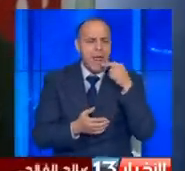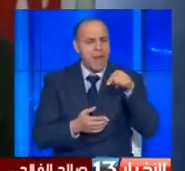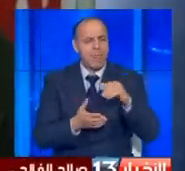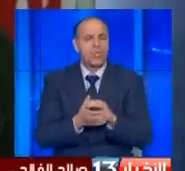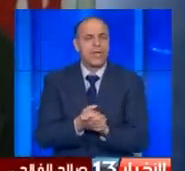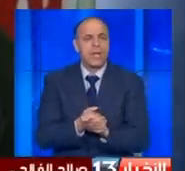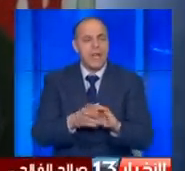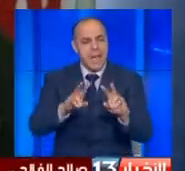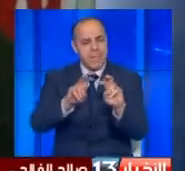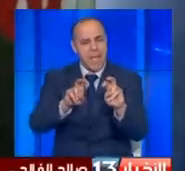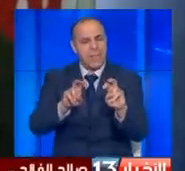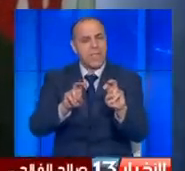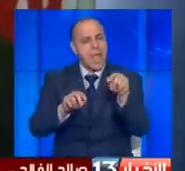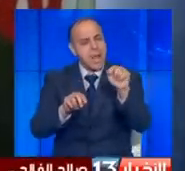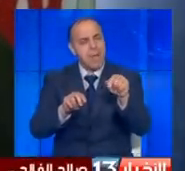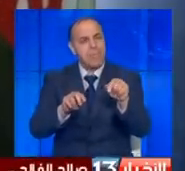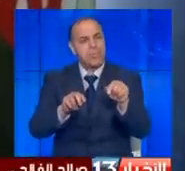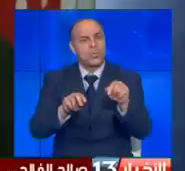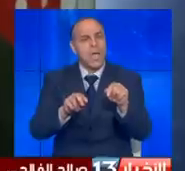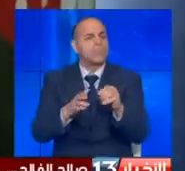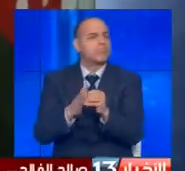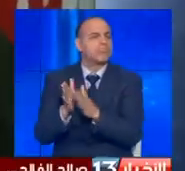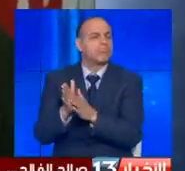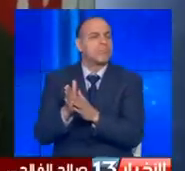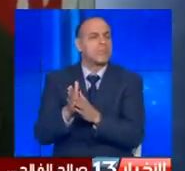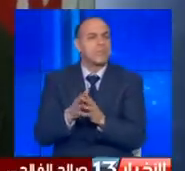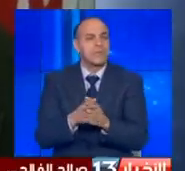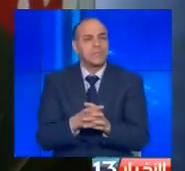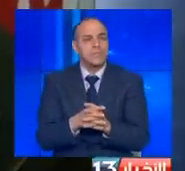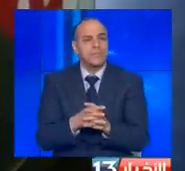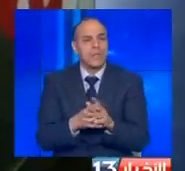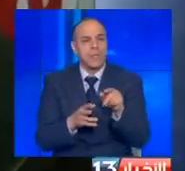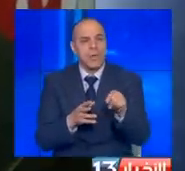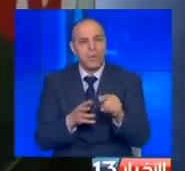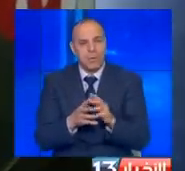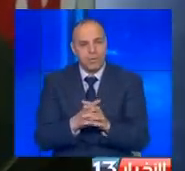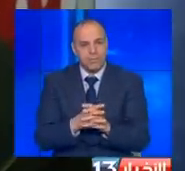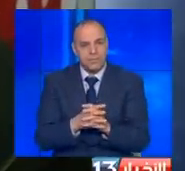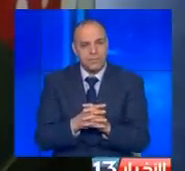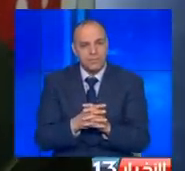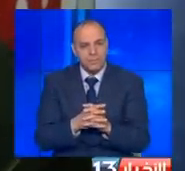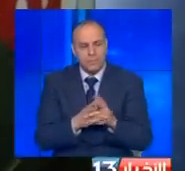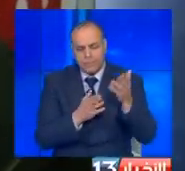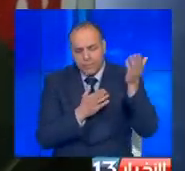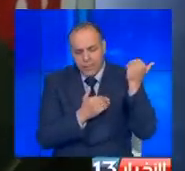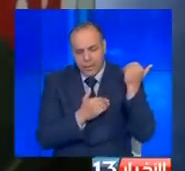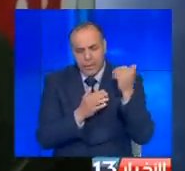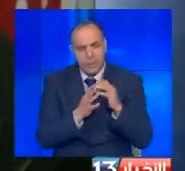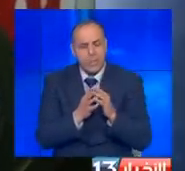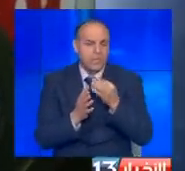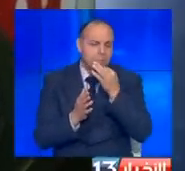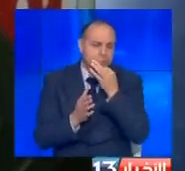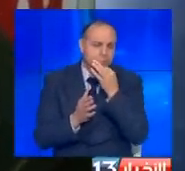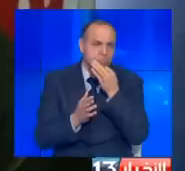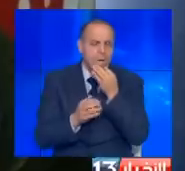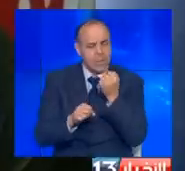البحث فيها ضروره اثنين هو ما هو وبالامكان الاستفاده فيه